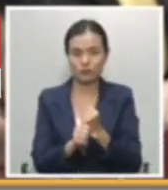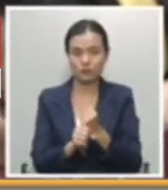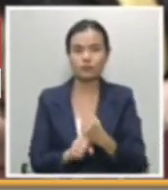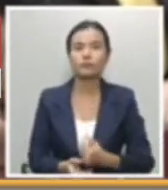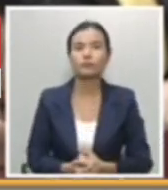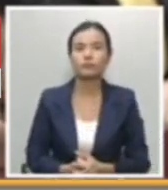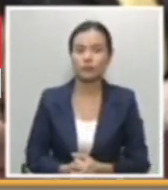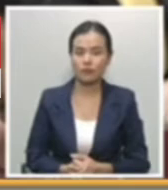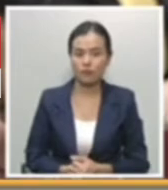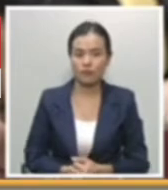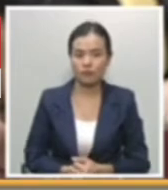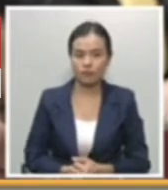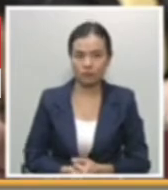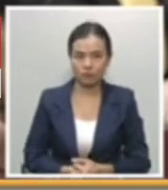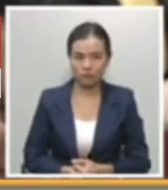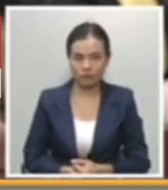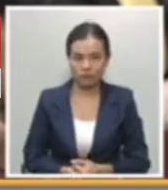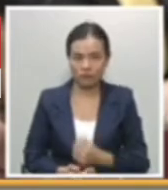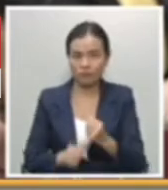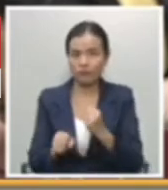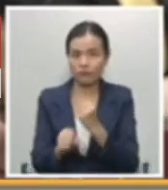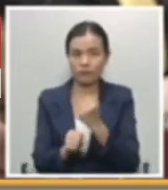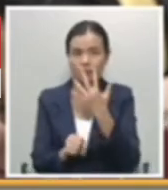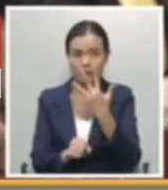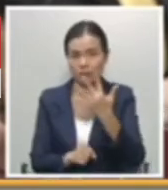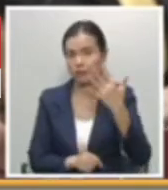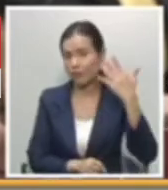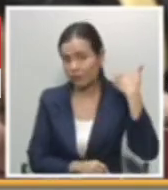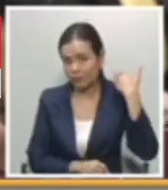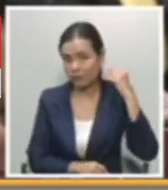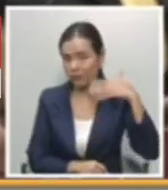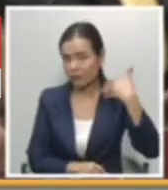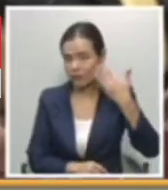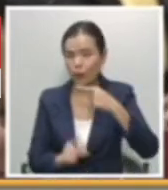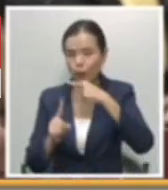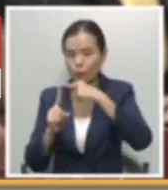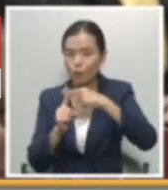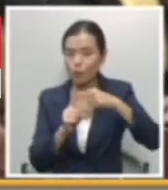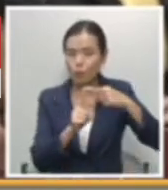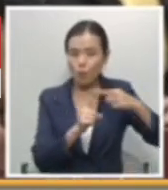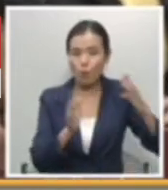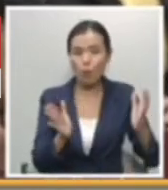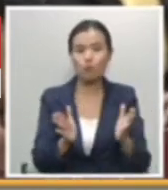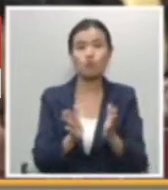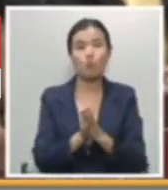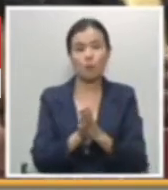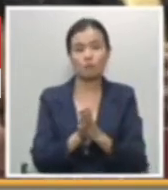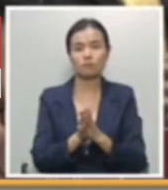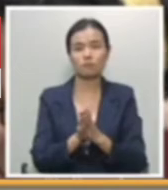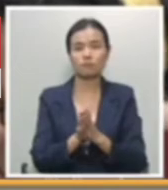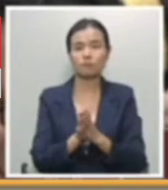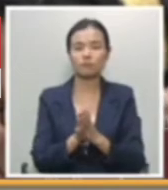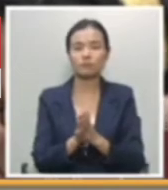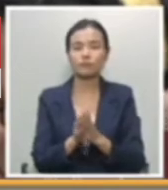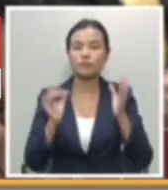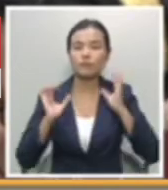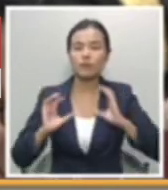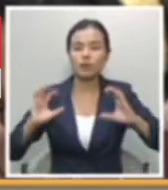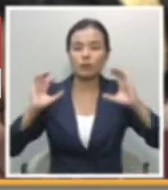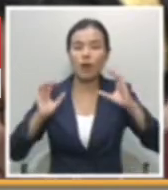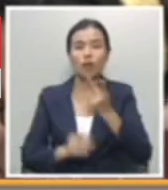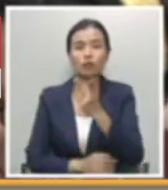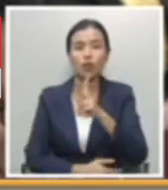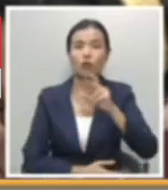นอกจากนี้งบประมาณ5ปีที่ผ่านมาถ้าจะบวกรวมกันให้เสร็จรัฐบาลคสช.ได้